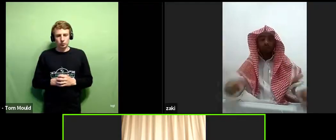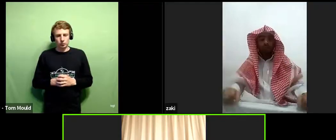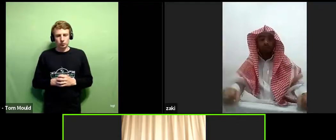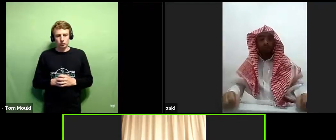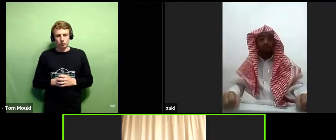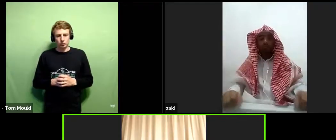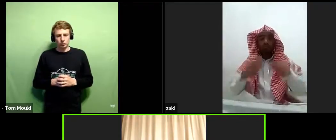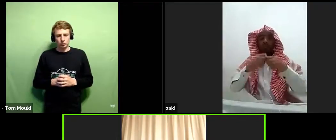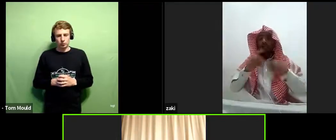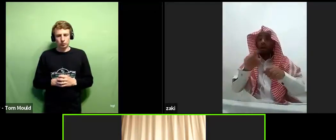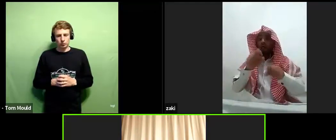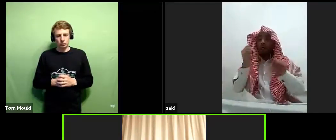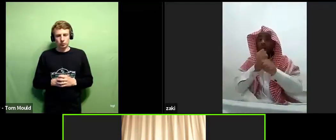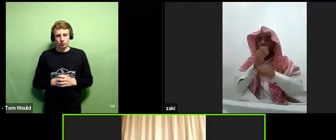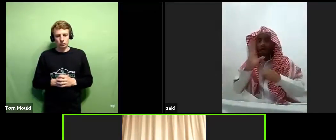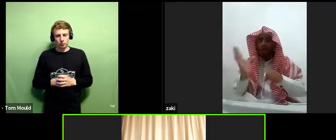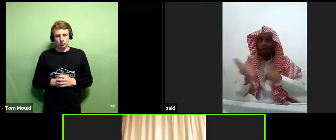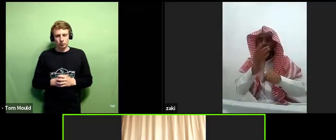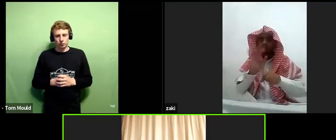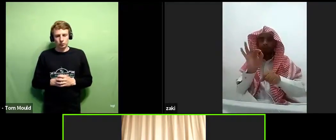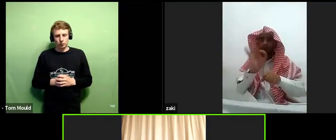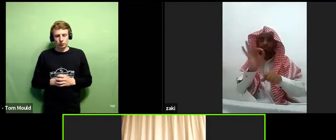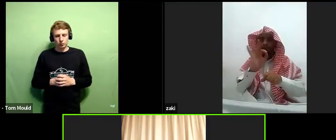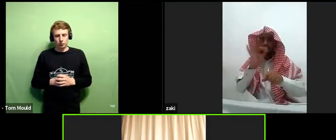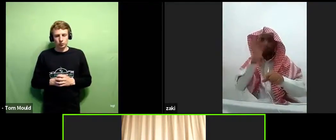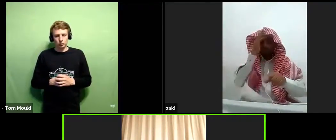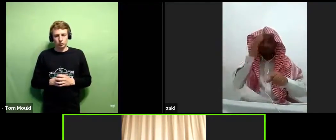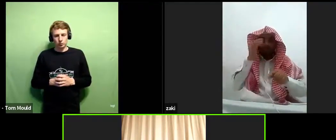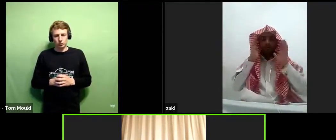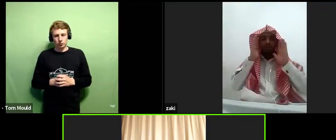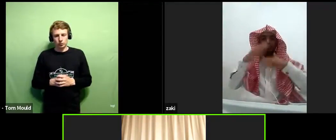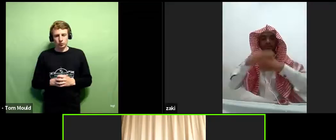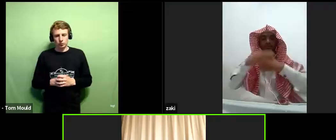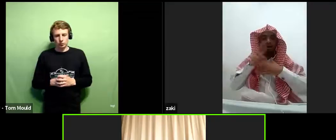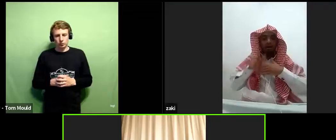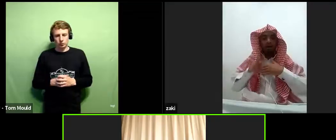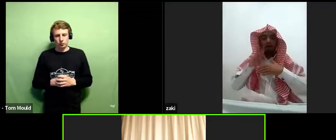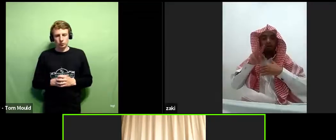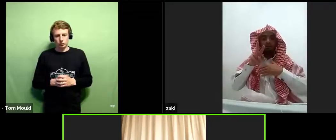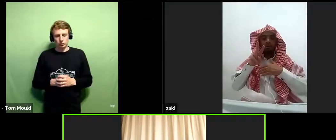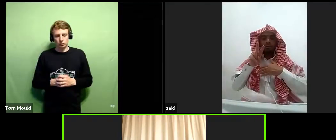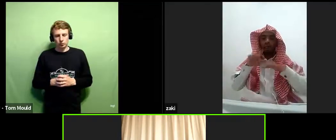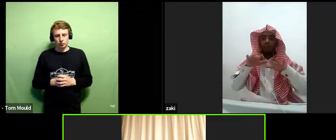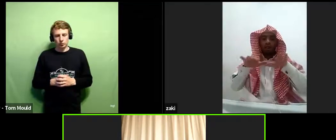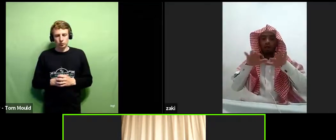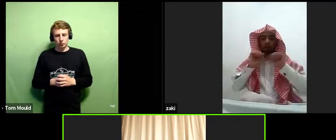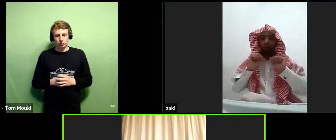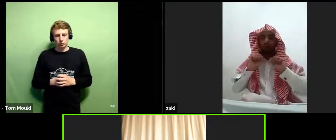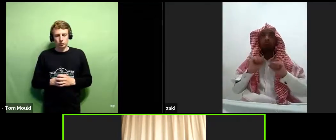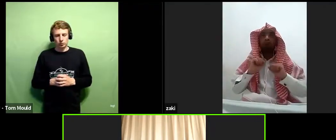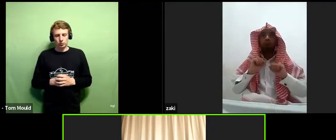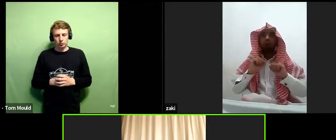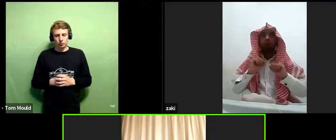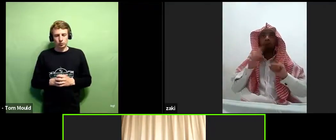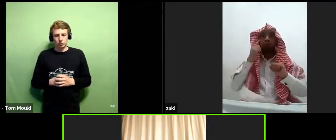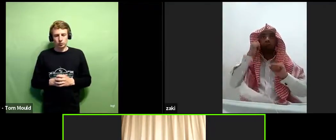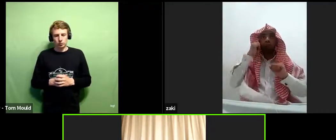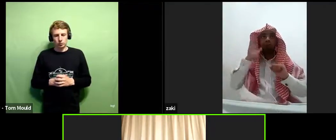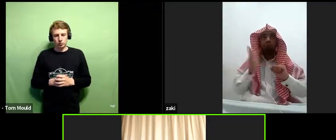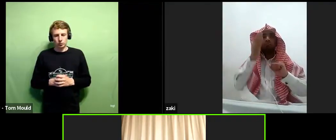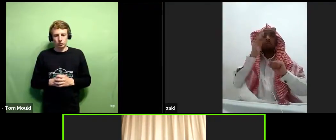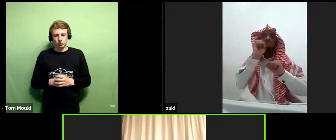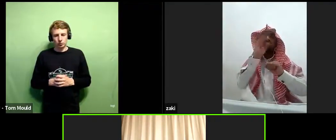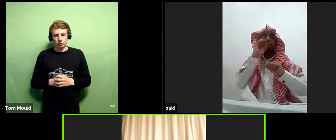يصلح أن يصلي الإنسان ركعتين ثم بعد ذلك ينوي بها مثلا سنة الفجر،